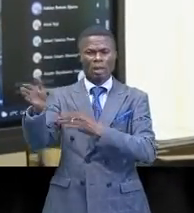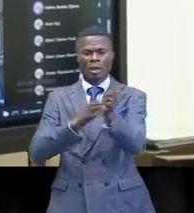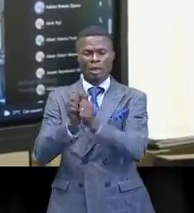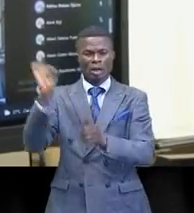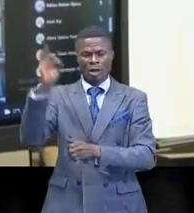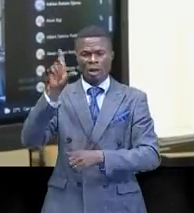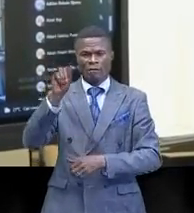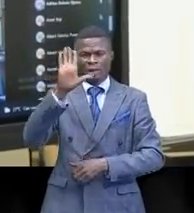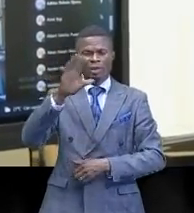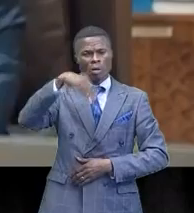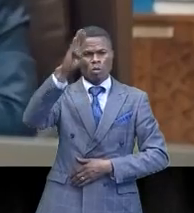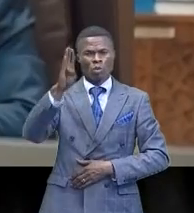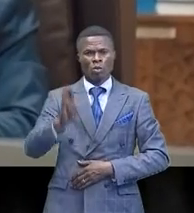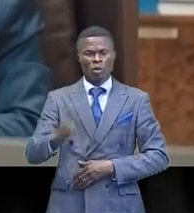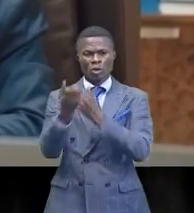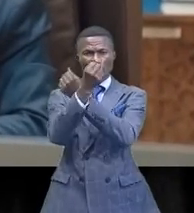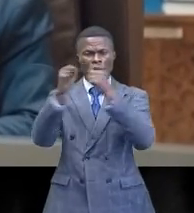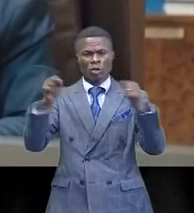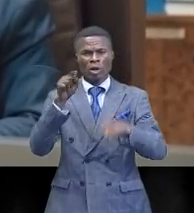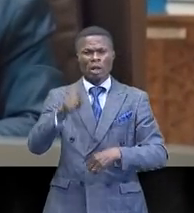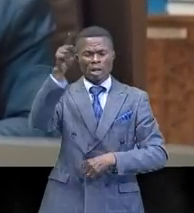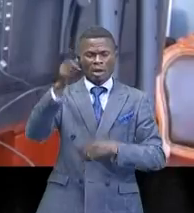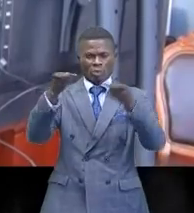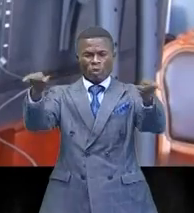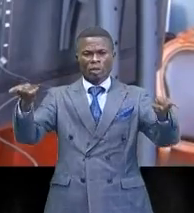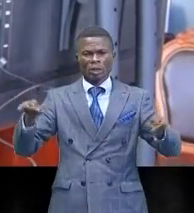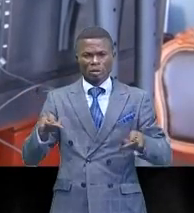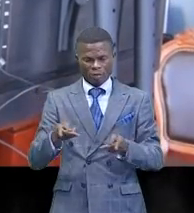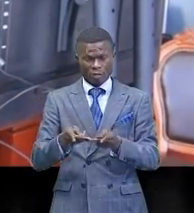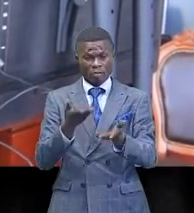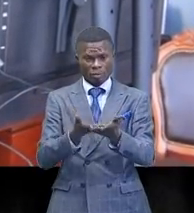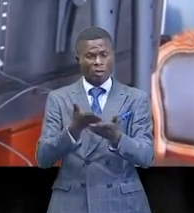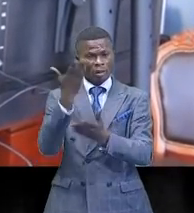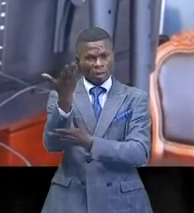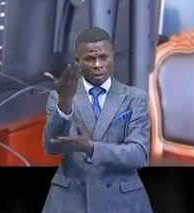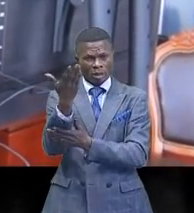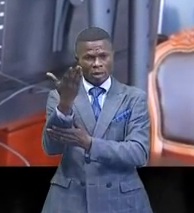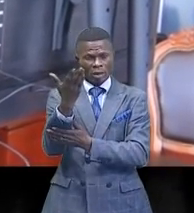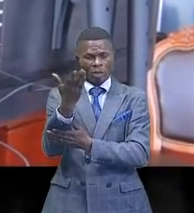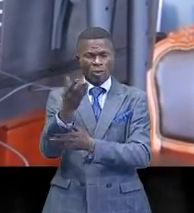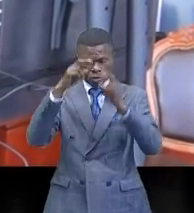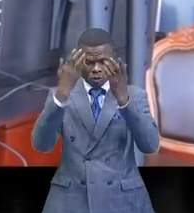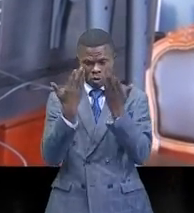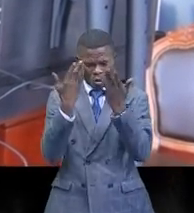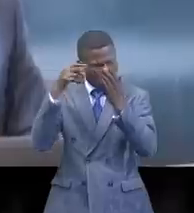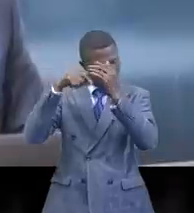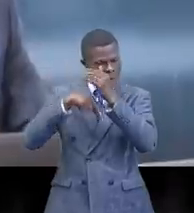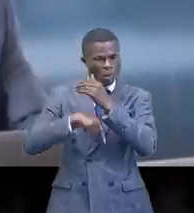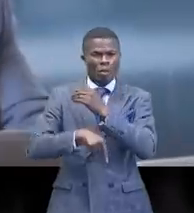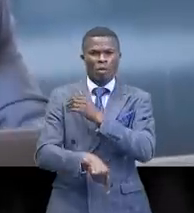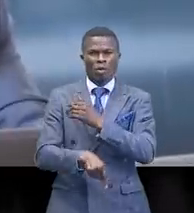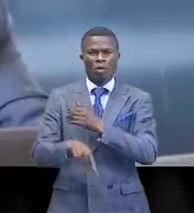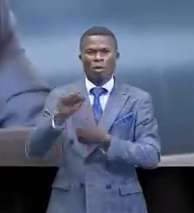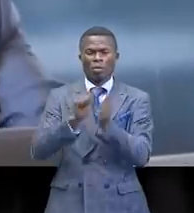de 25% pour sauver 1 million d'hectares. Cela appelle à une étude approfondie